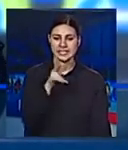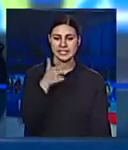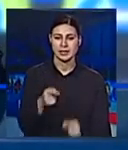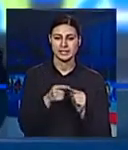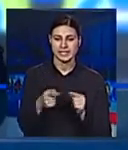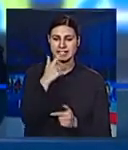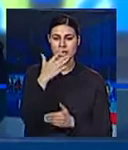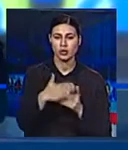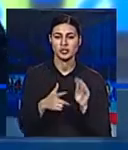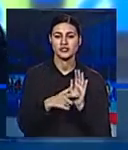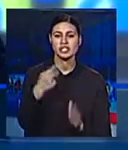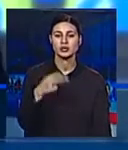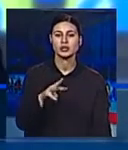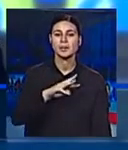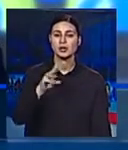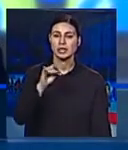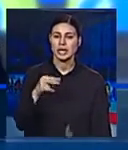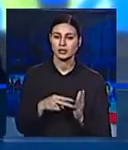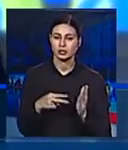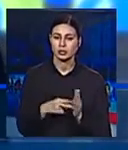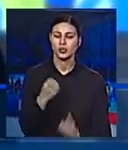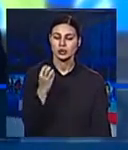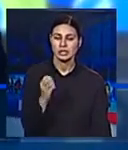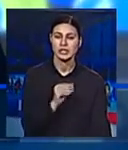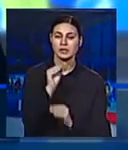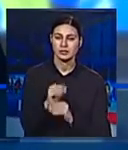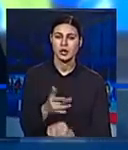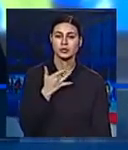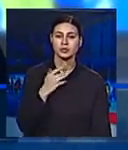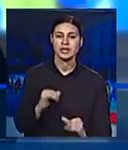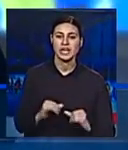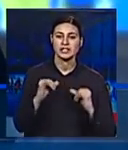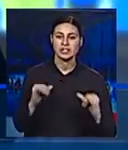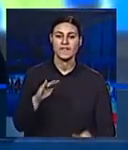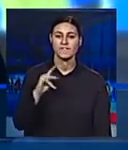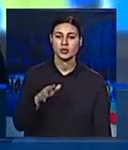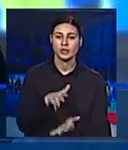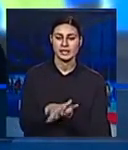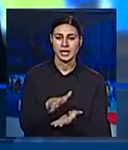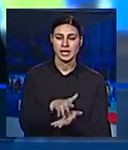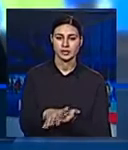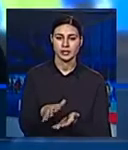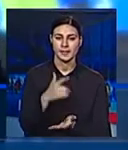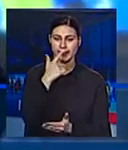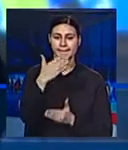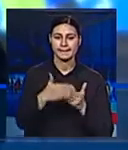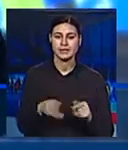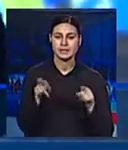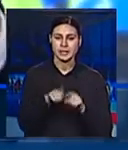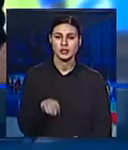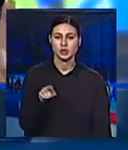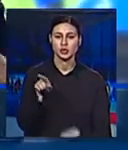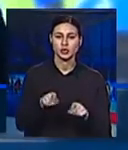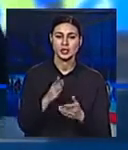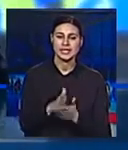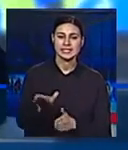ეს დაახლოებით 720 მილიონია. ამას ემატება ის სახსები, რომელიც მუნიციპალური განვითარების ფონდმა დახარჯა თითქმის ამდენივე, ოღონდ იქ